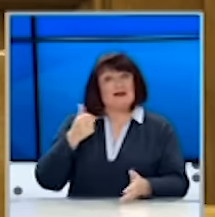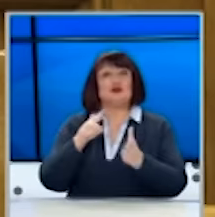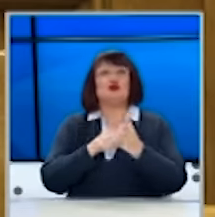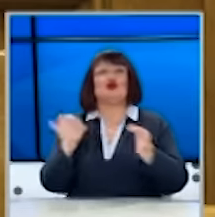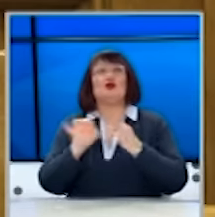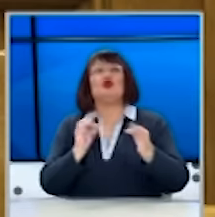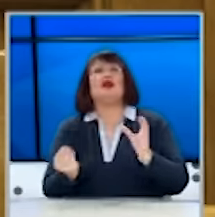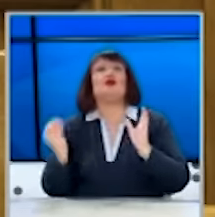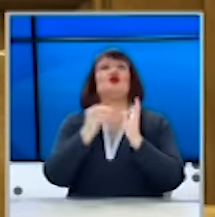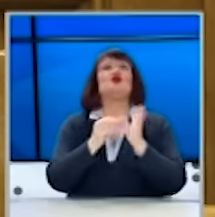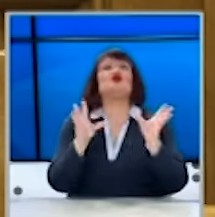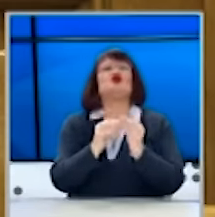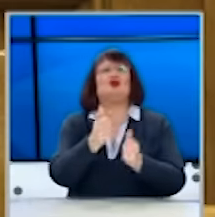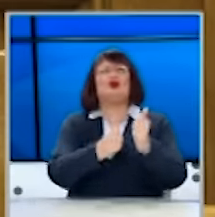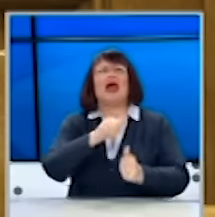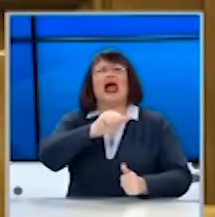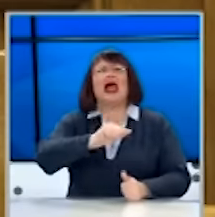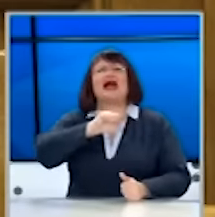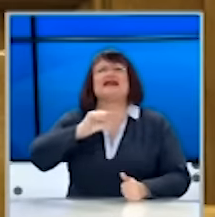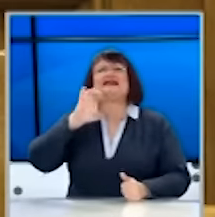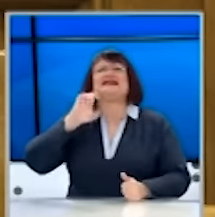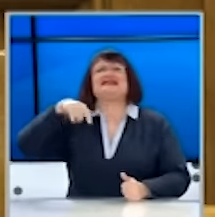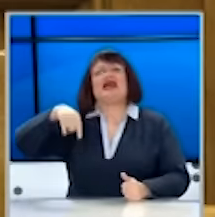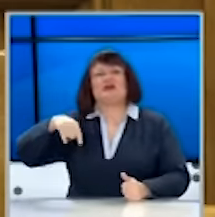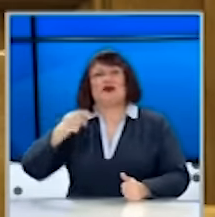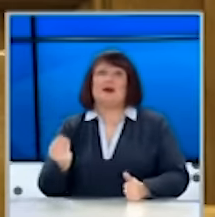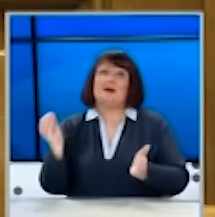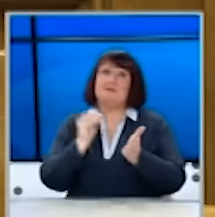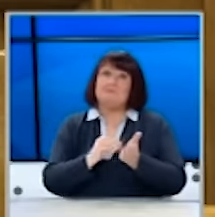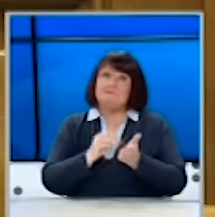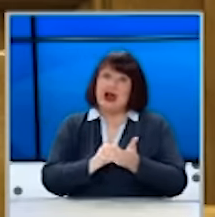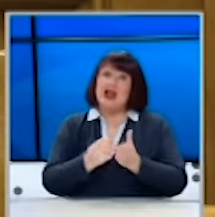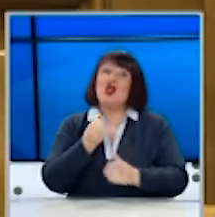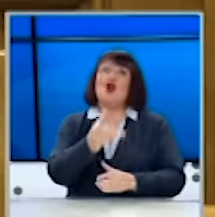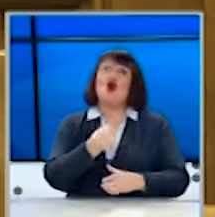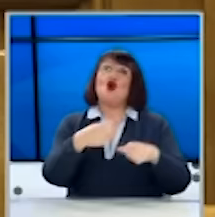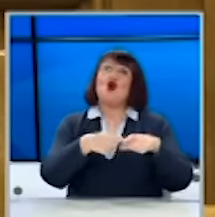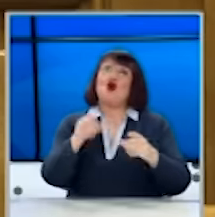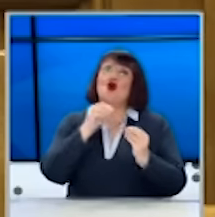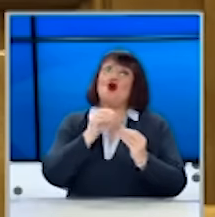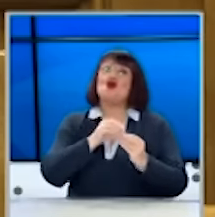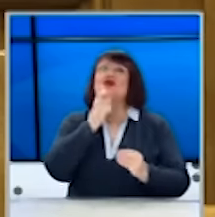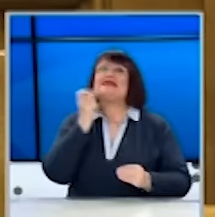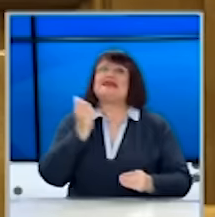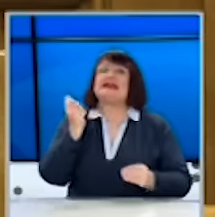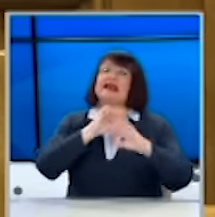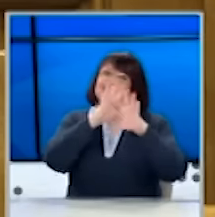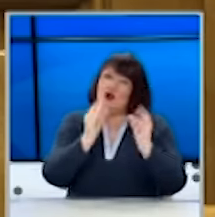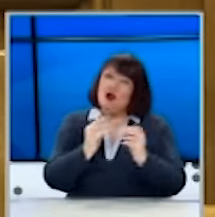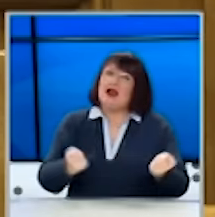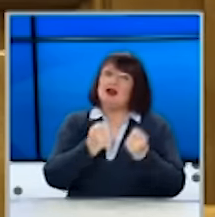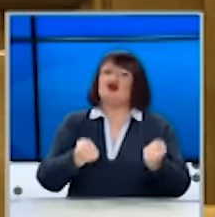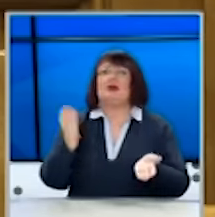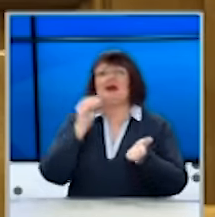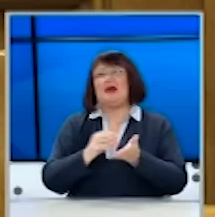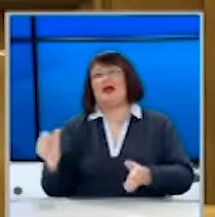νομοσχέδιο για τον ΑΣΕΠ και πρόβλεπε επαναφορά του 13ου και 14ου μισθού και της σύνταξης για όλους τους εργαζόμενους